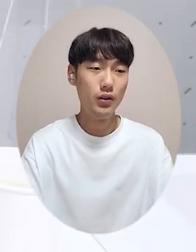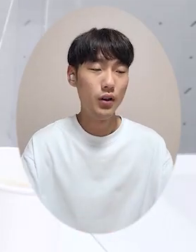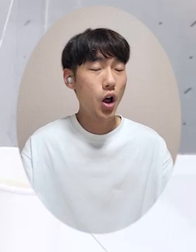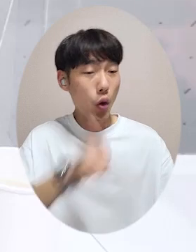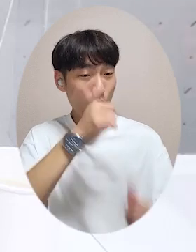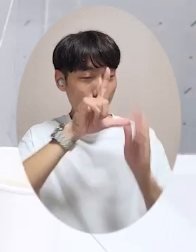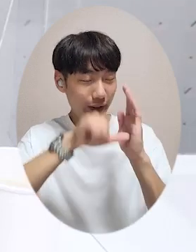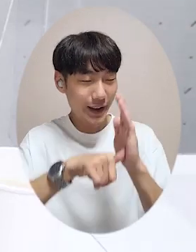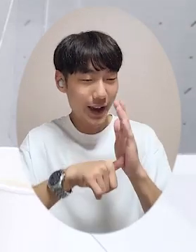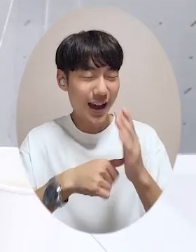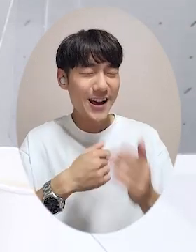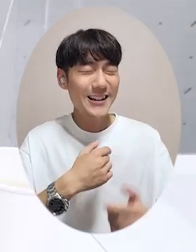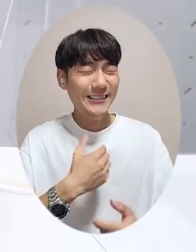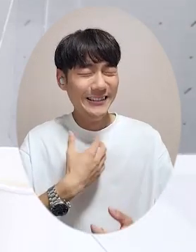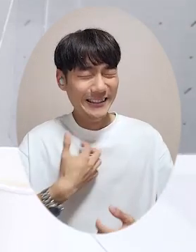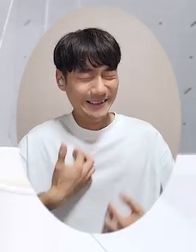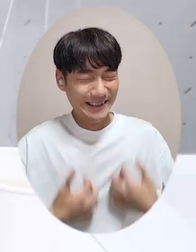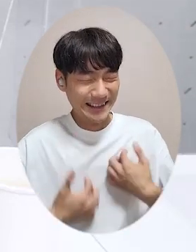하시면서 가장